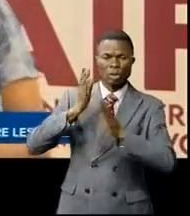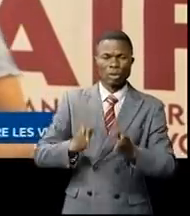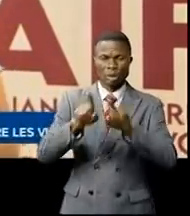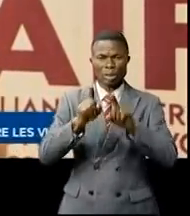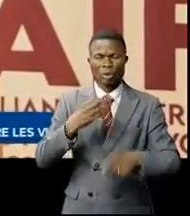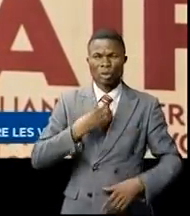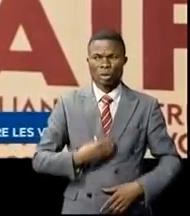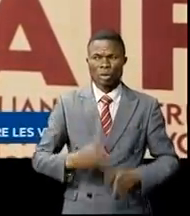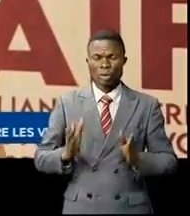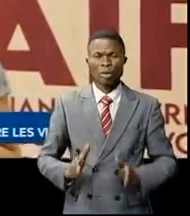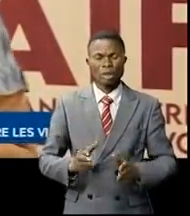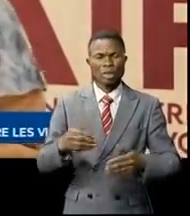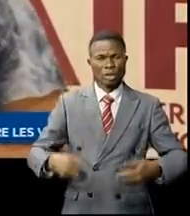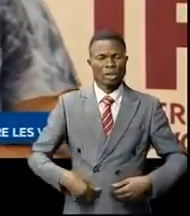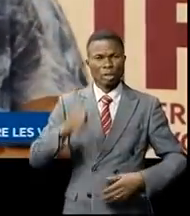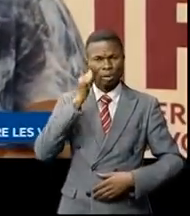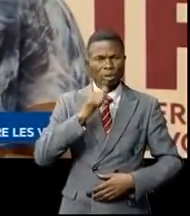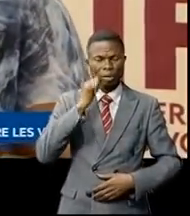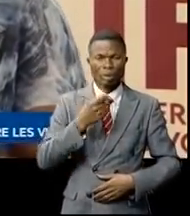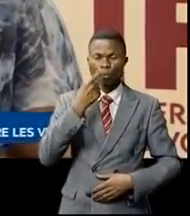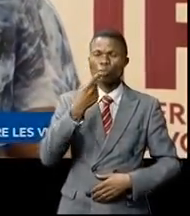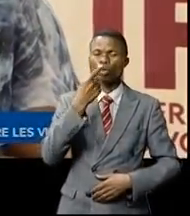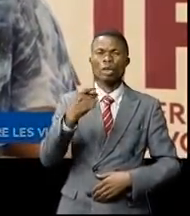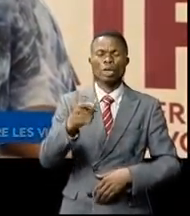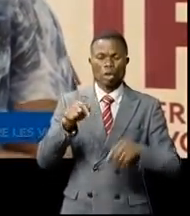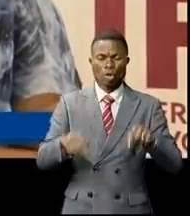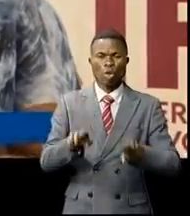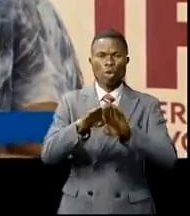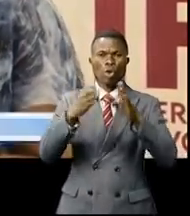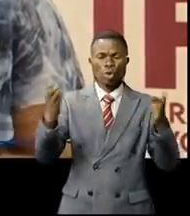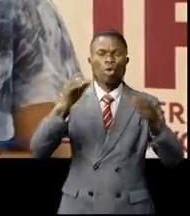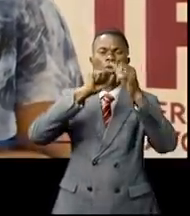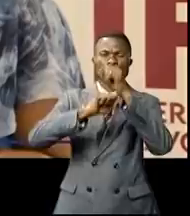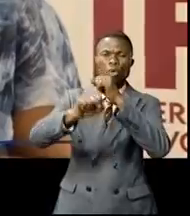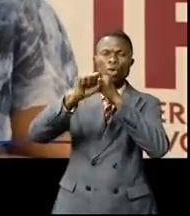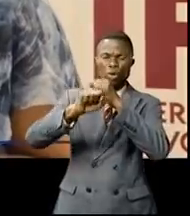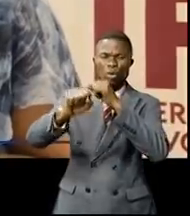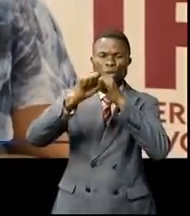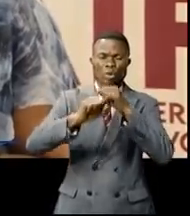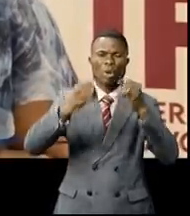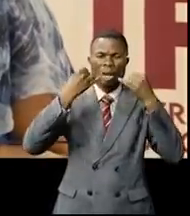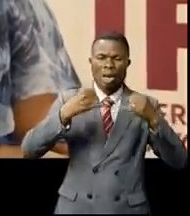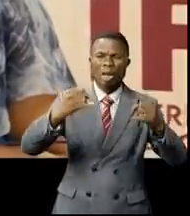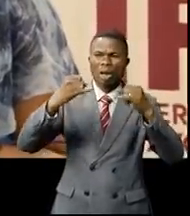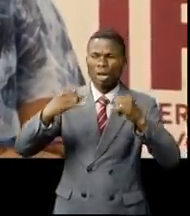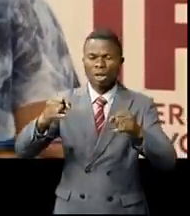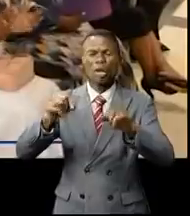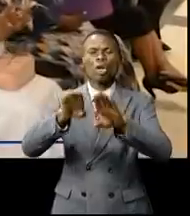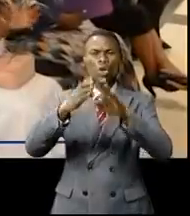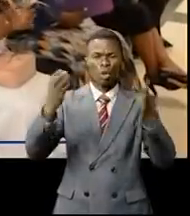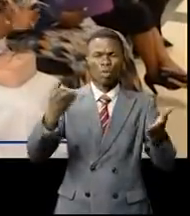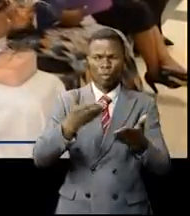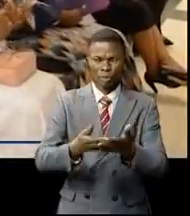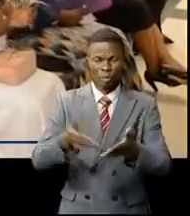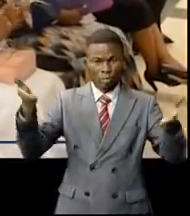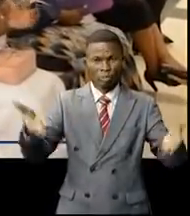changeant une fille je déclare aujourd'hui la campagne de sensibilisation ouvert en